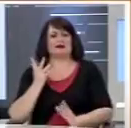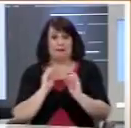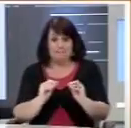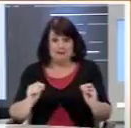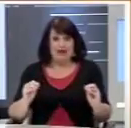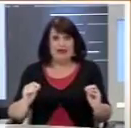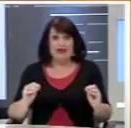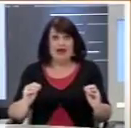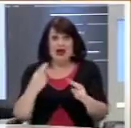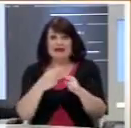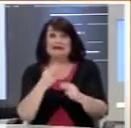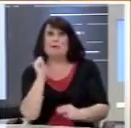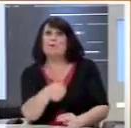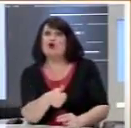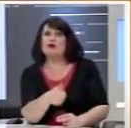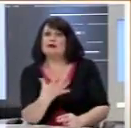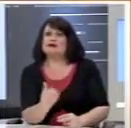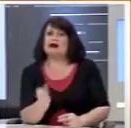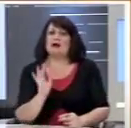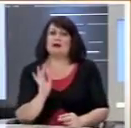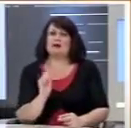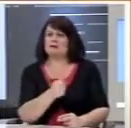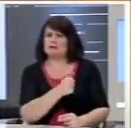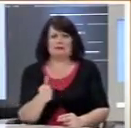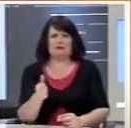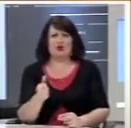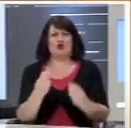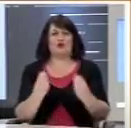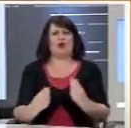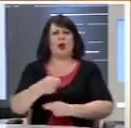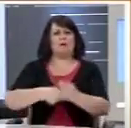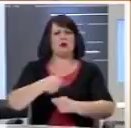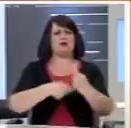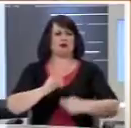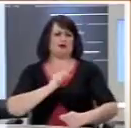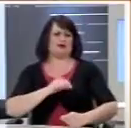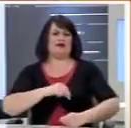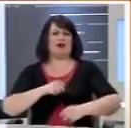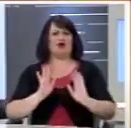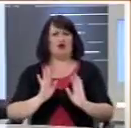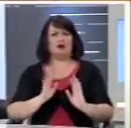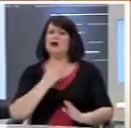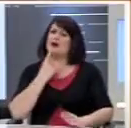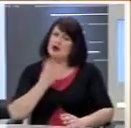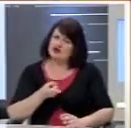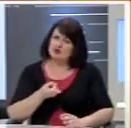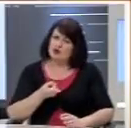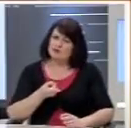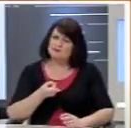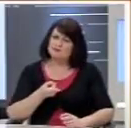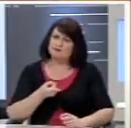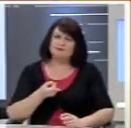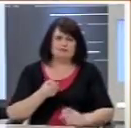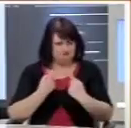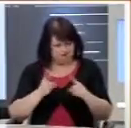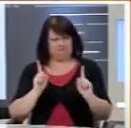έχει μια αυταξία. Η παιδεία δεν είναι μόνο για να πηγαίνουν καλύτερα επιχειρήσεις. Και μάλιστα να σας πω και το